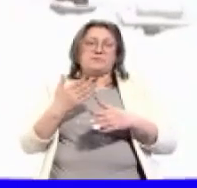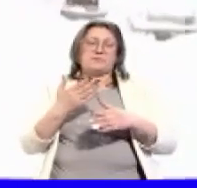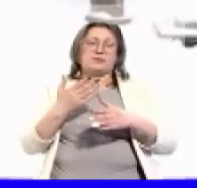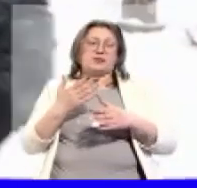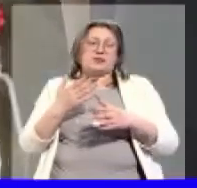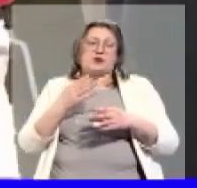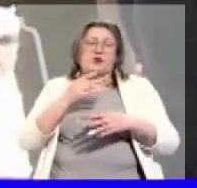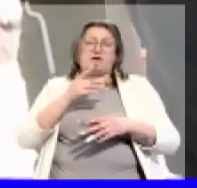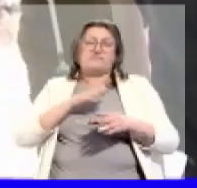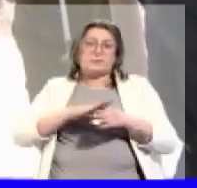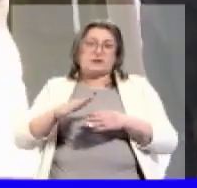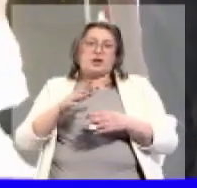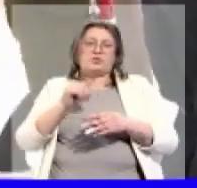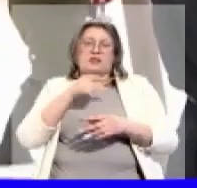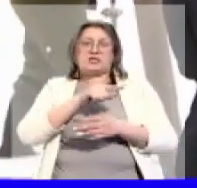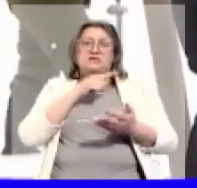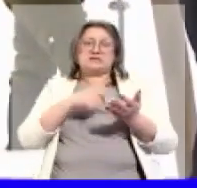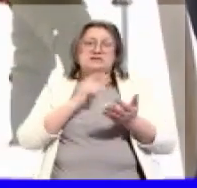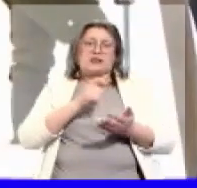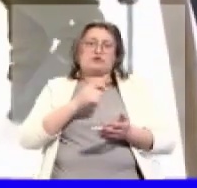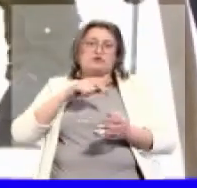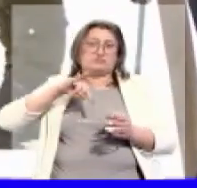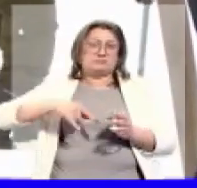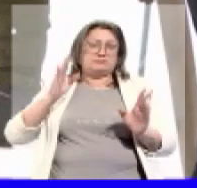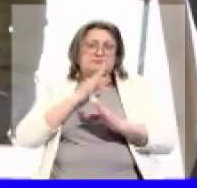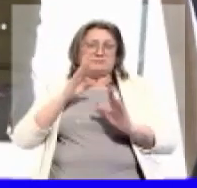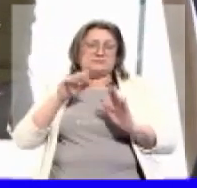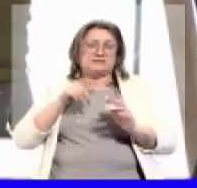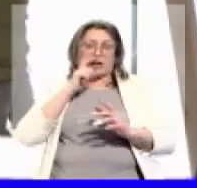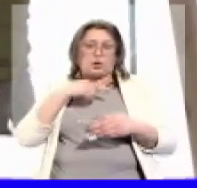процесін өздері жүргізуі керек. Рахат Сейтхан, Руслан Жабаев, Қостанай телеарнасы.